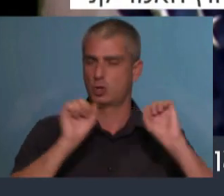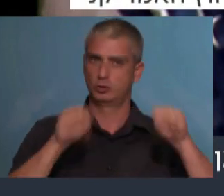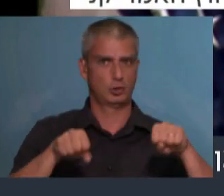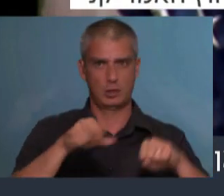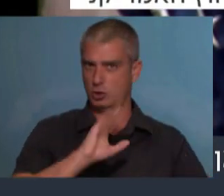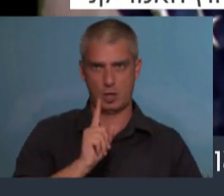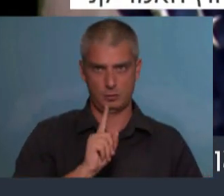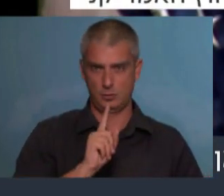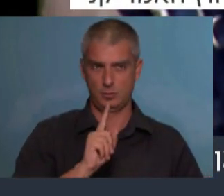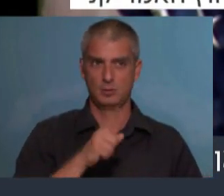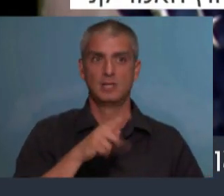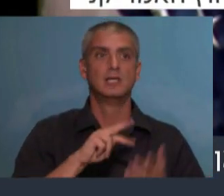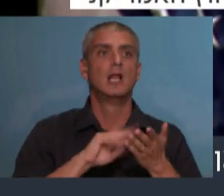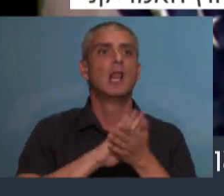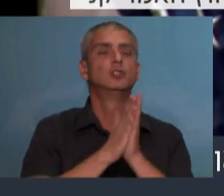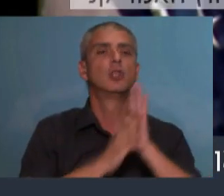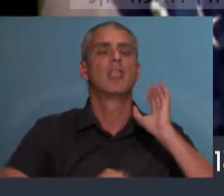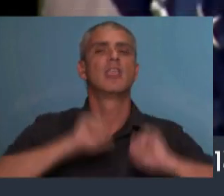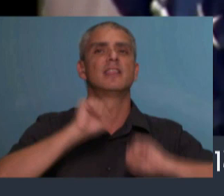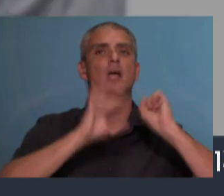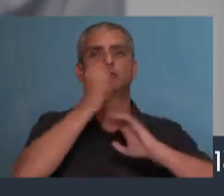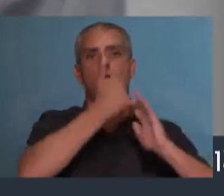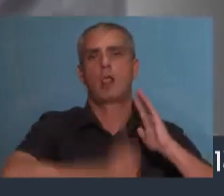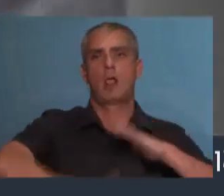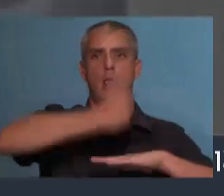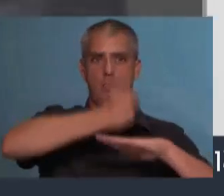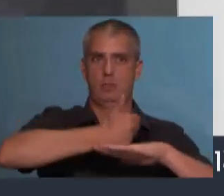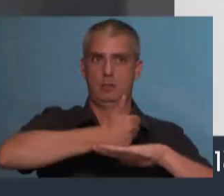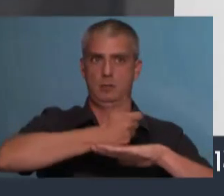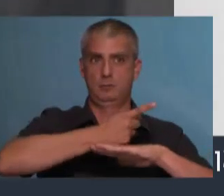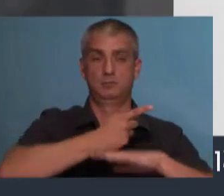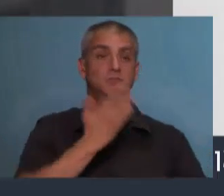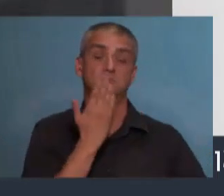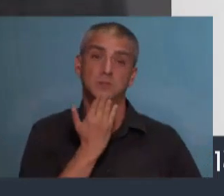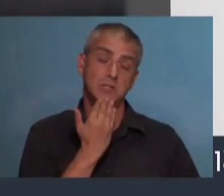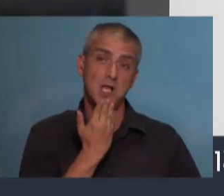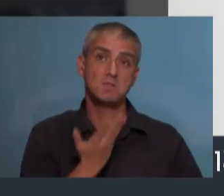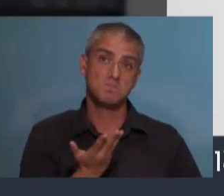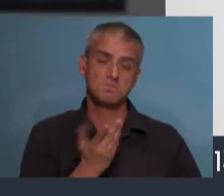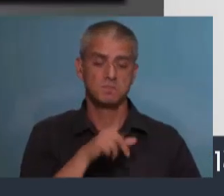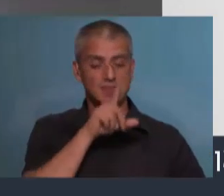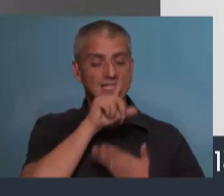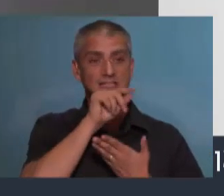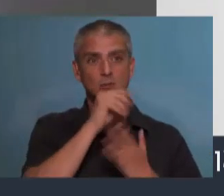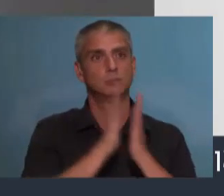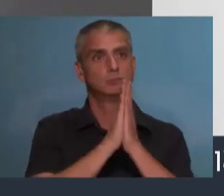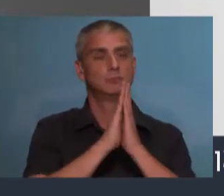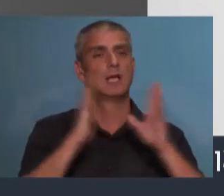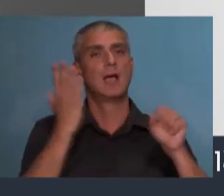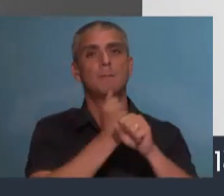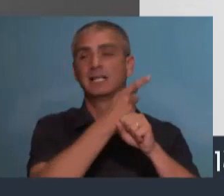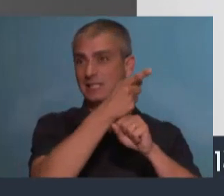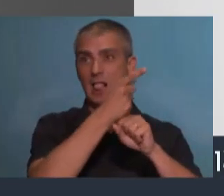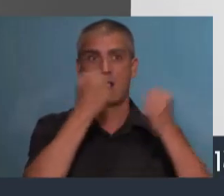regime. It is about changing the behavior of the leadership. ובישראל, ציוץ שהחל בהצלחה על המפגינים